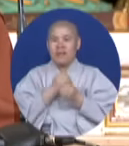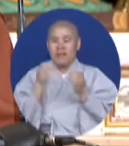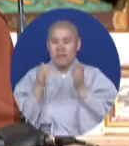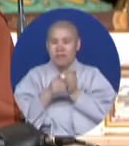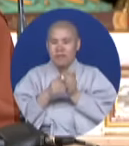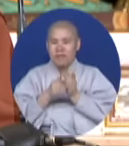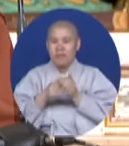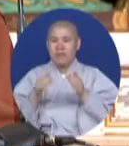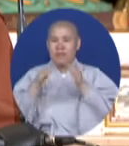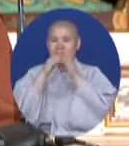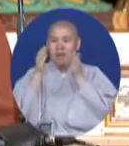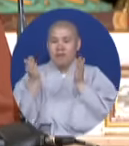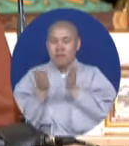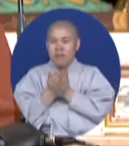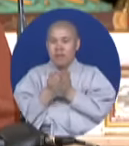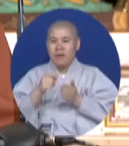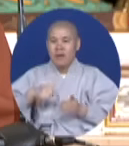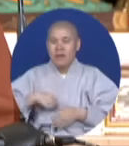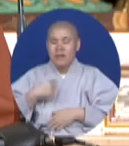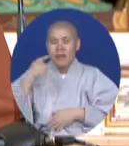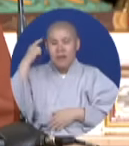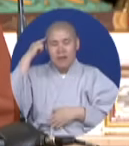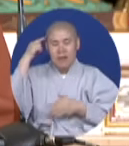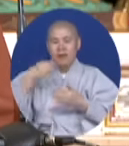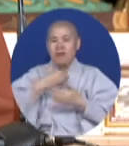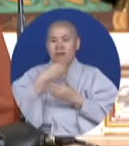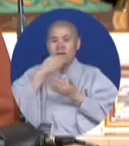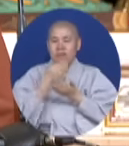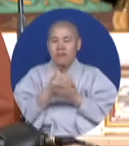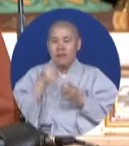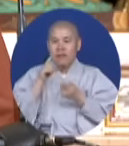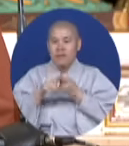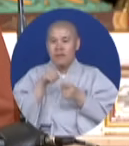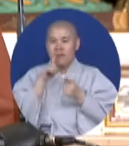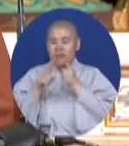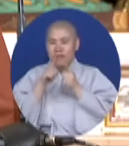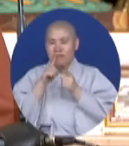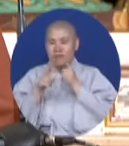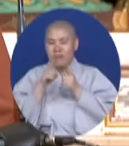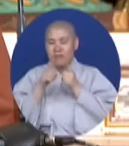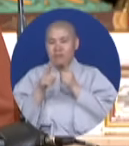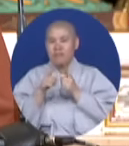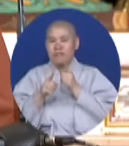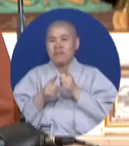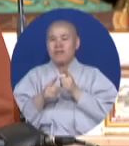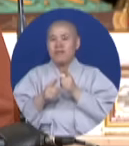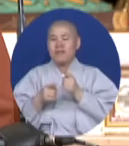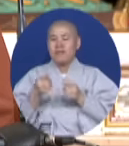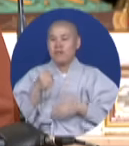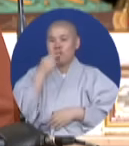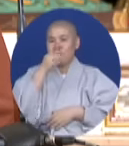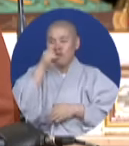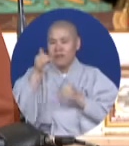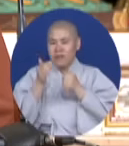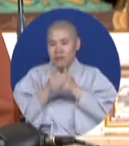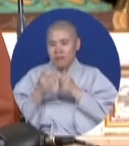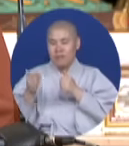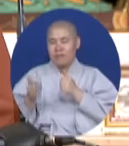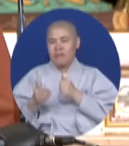이게 전부가 자기 생각에다 속는 걸 얘기하는 거예요. 그게 중생이에요. 중생이라.